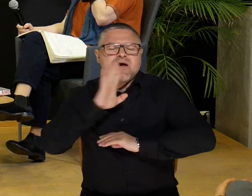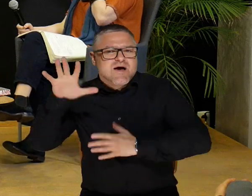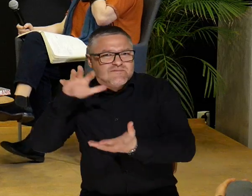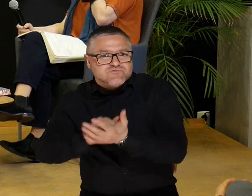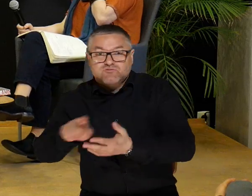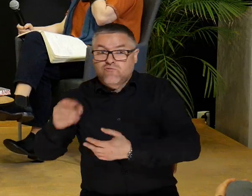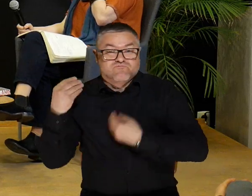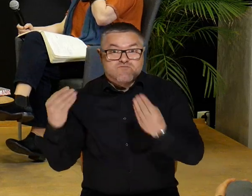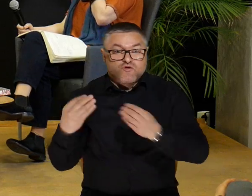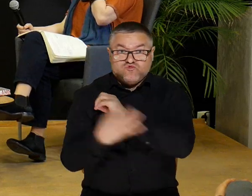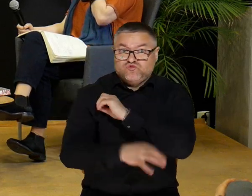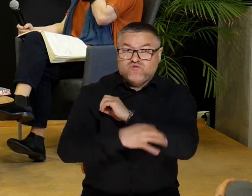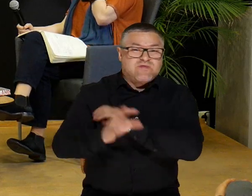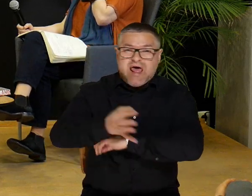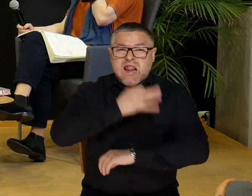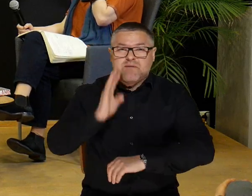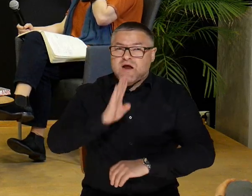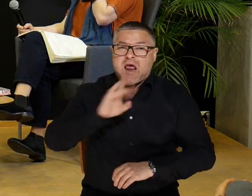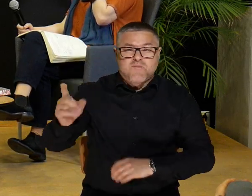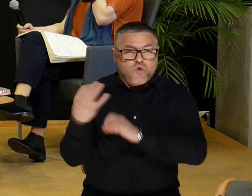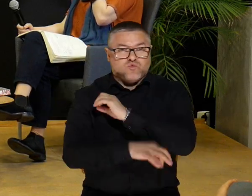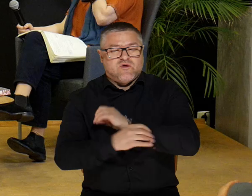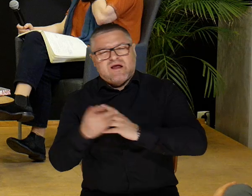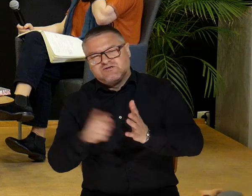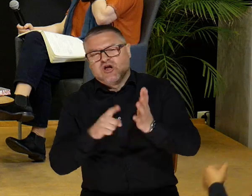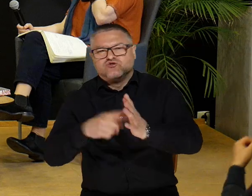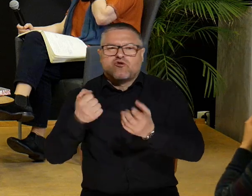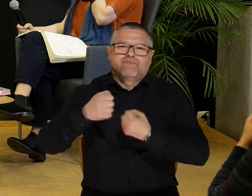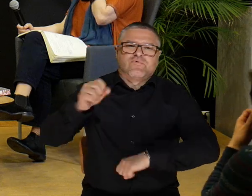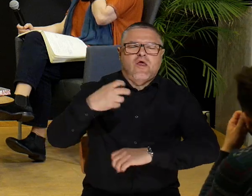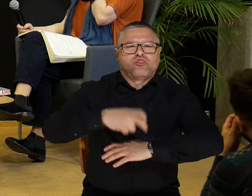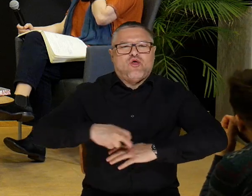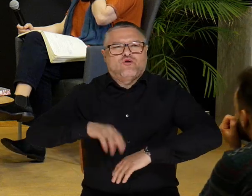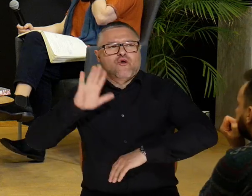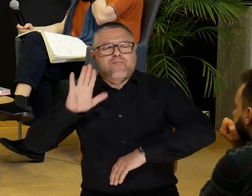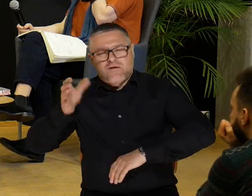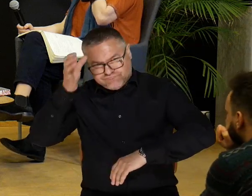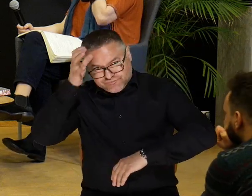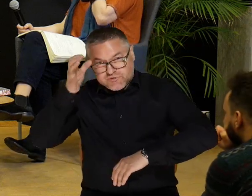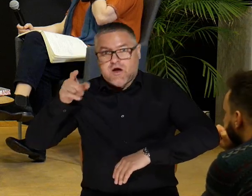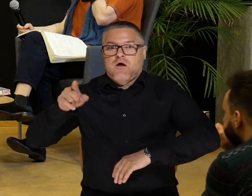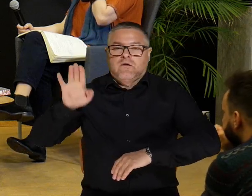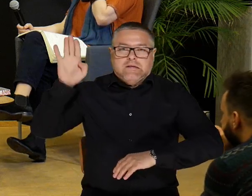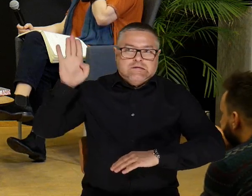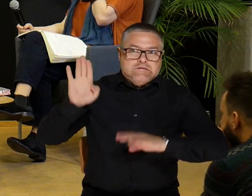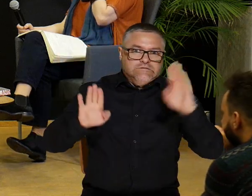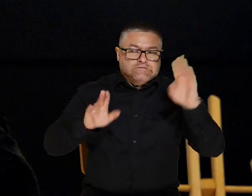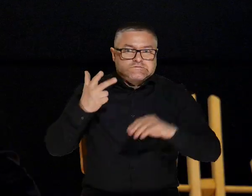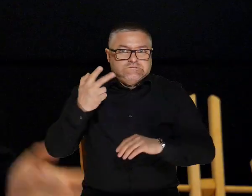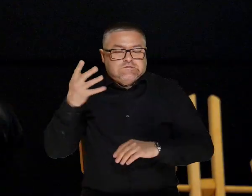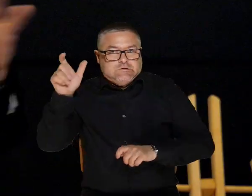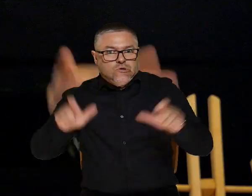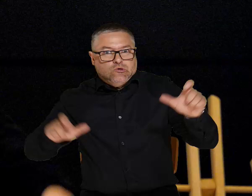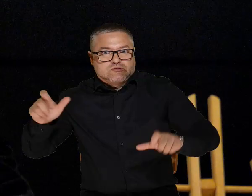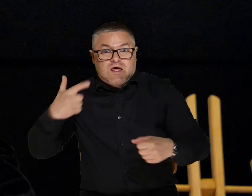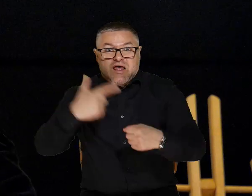absolwenci świetnych uczelni, najlepszych amerykańskich uczelni, często z doktoratami w ogóle. No i oni Tam podnoszą ręce chyba 3 czy 4 osoby z